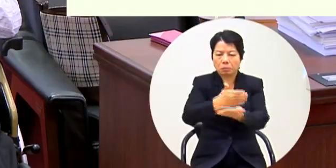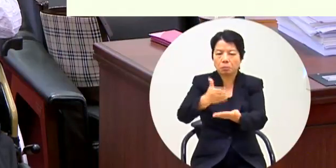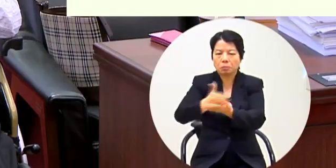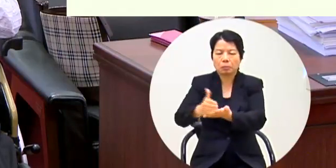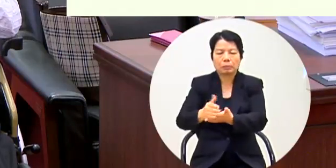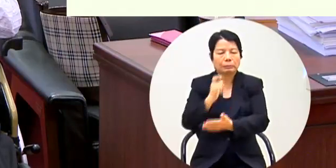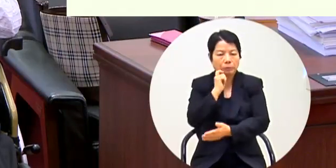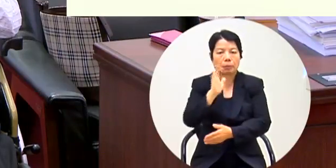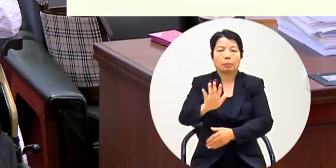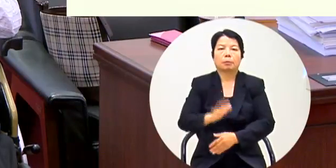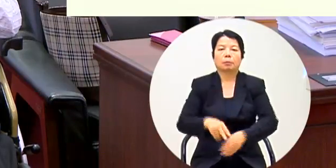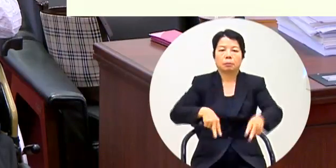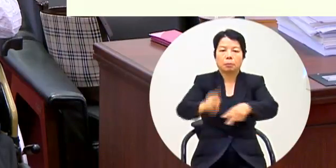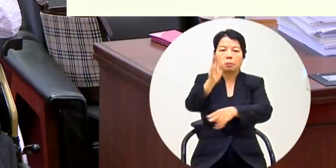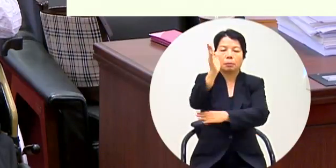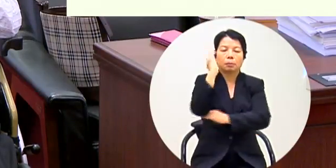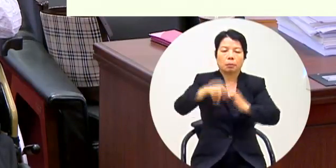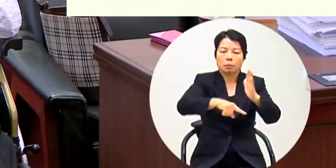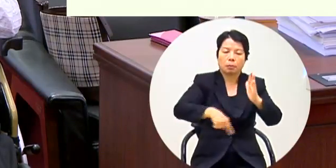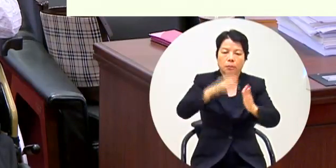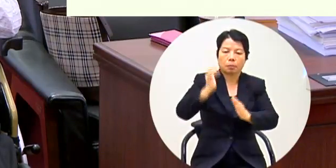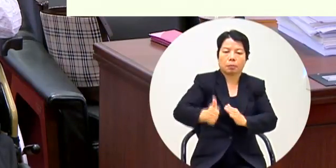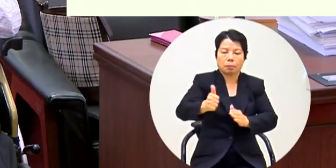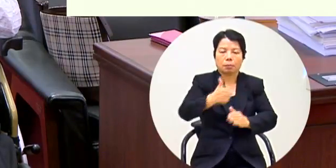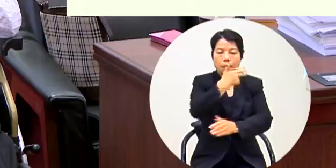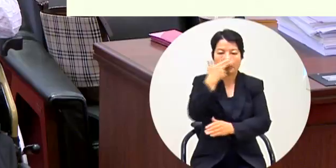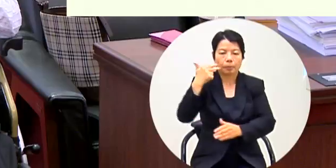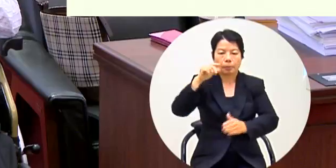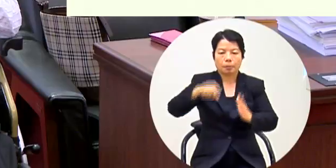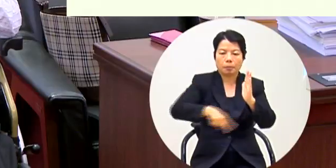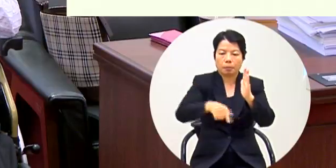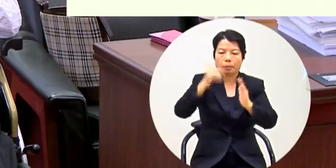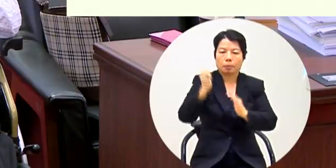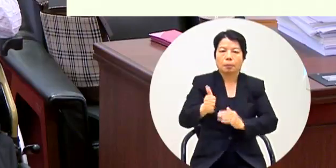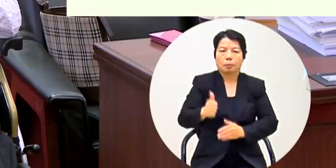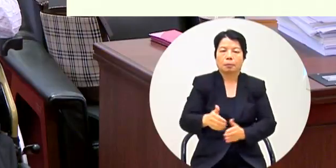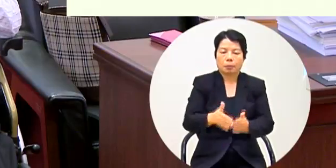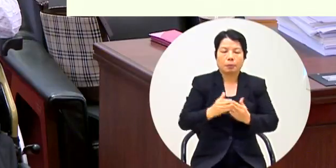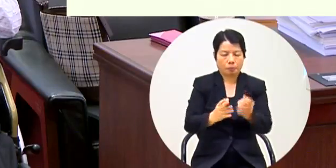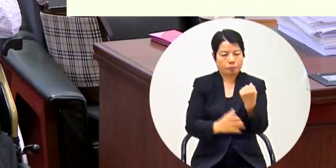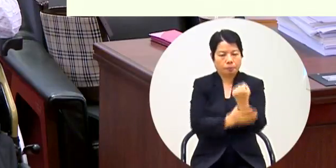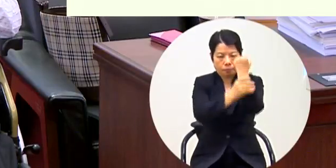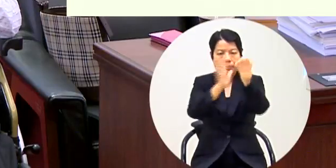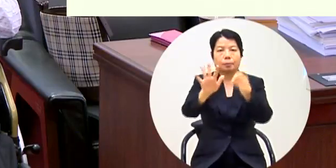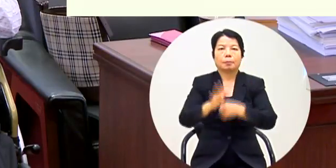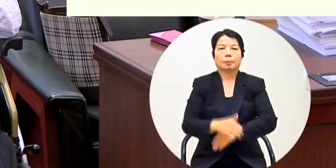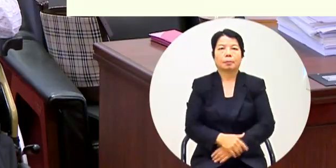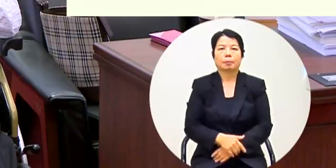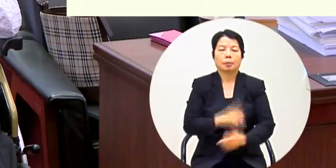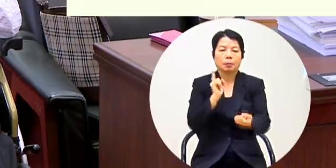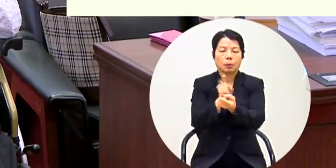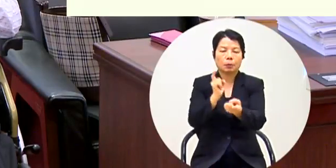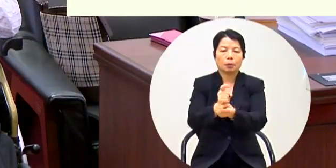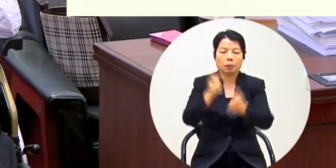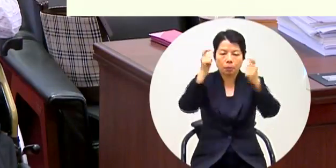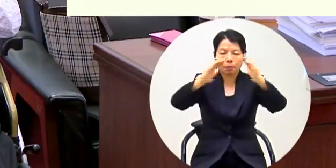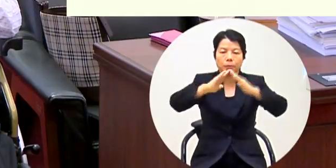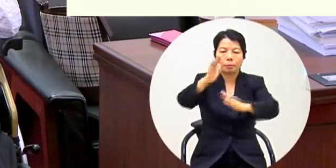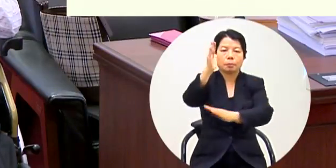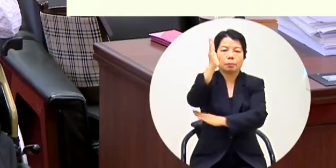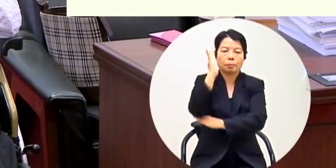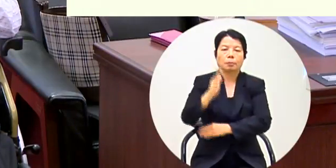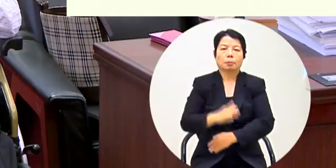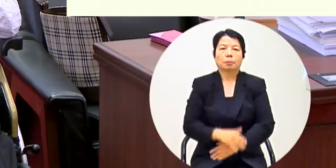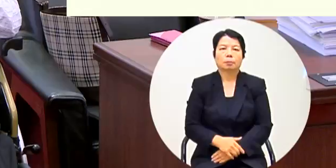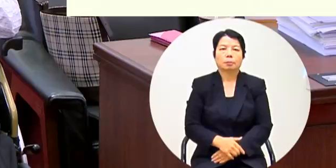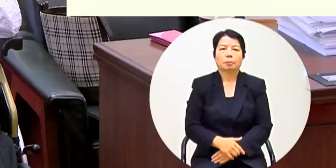赖清德赖院长呢，也特别支持哈，说对于我们地方采取这个比较高标准的